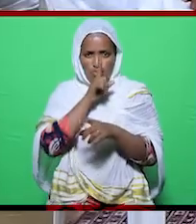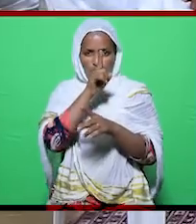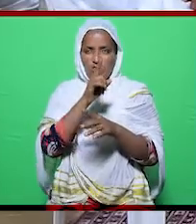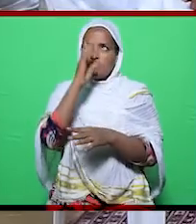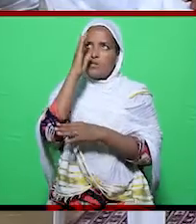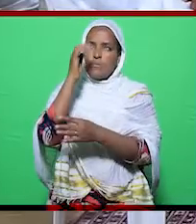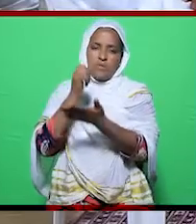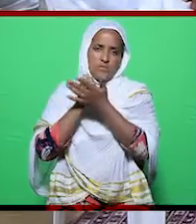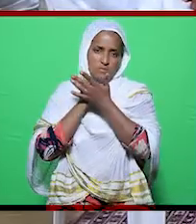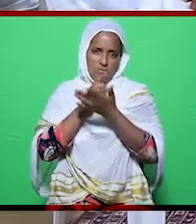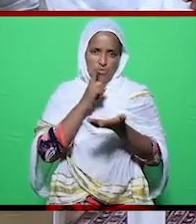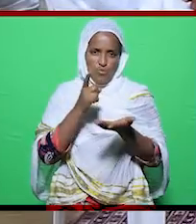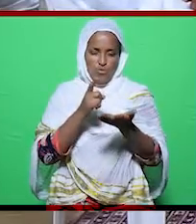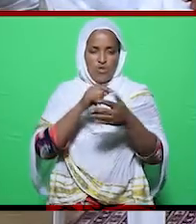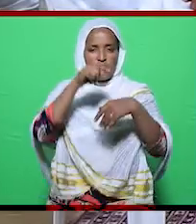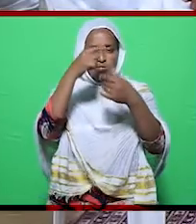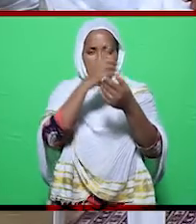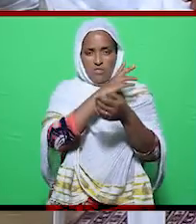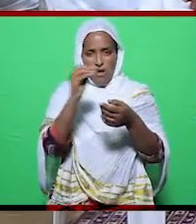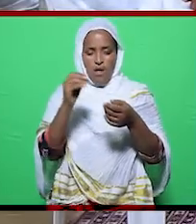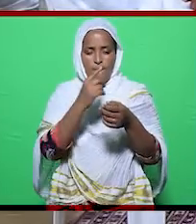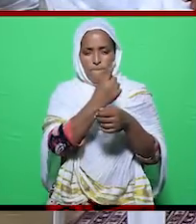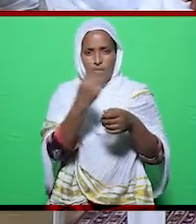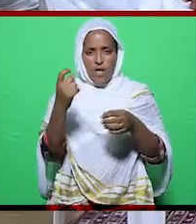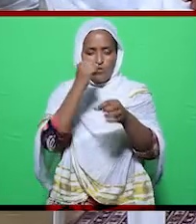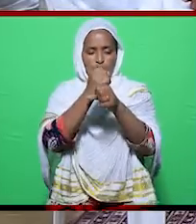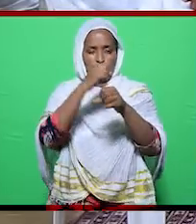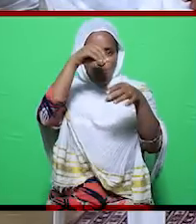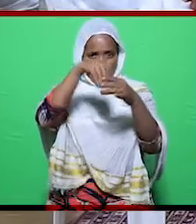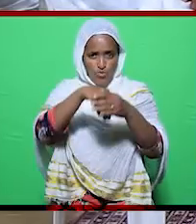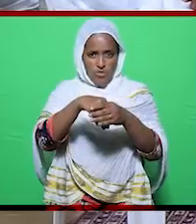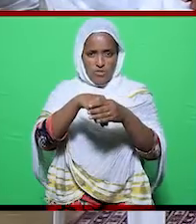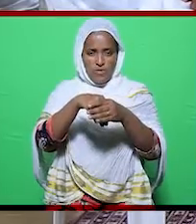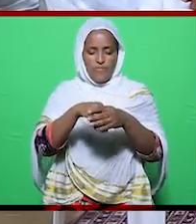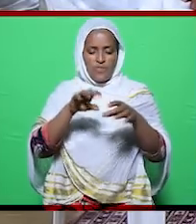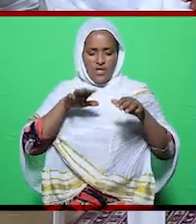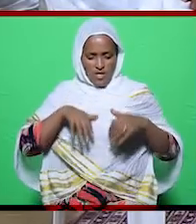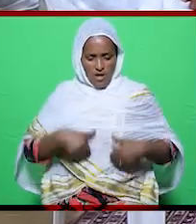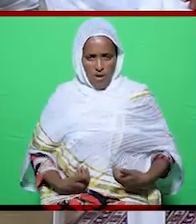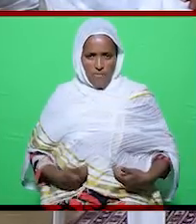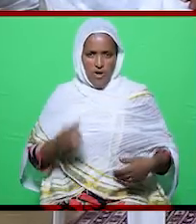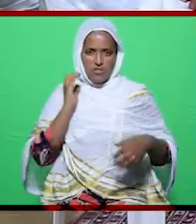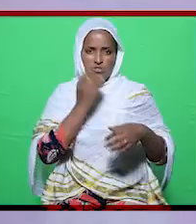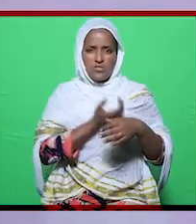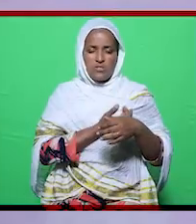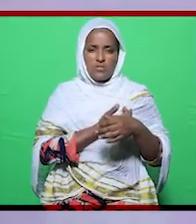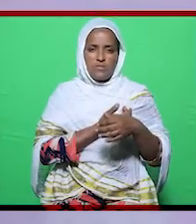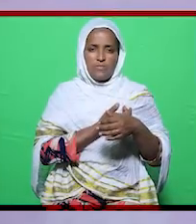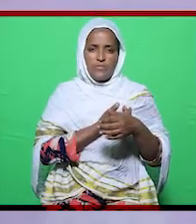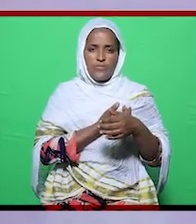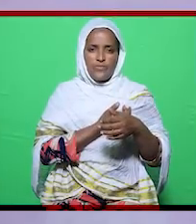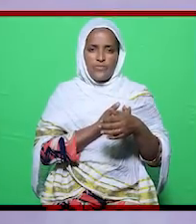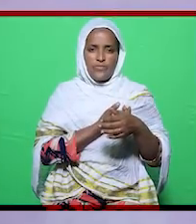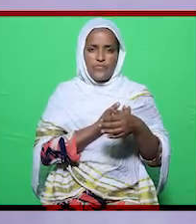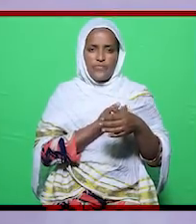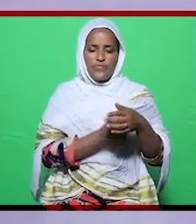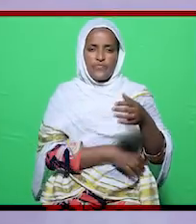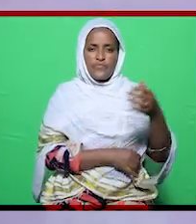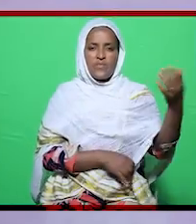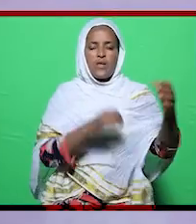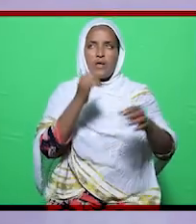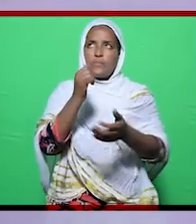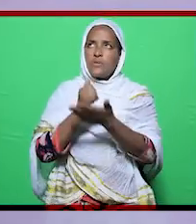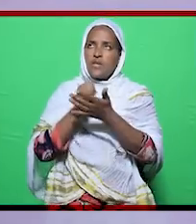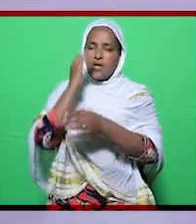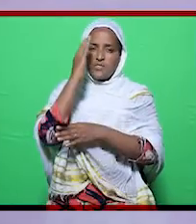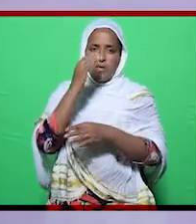ሲታይ ፍጹም እኔ ሰራሁት ሁሉ አስካልን ድረስ የሚያደርሰኝ ጊዜ አለ እና በእያንዳንዱ ስራዎች